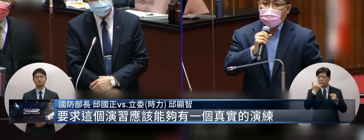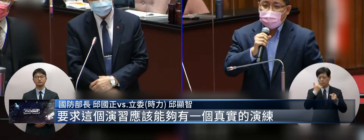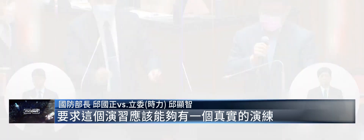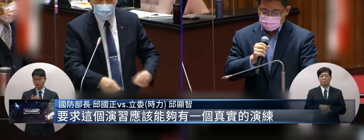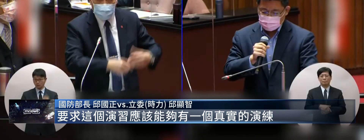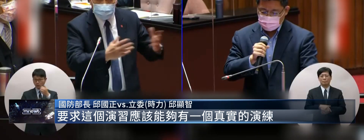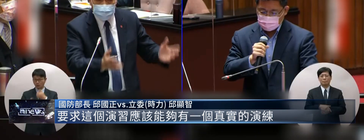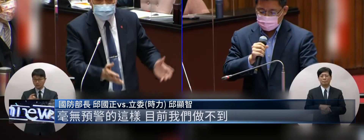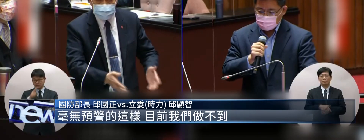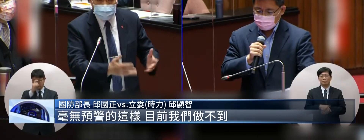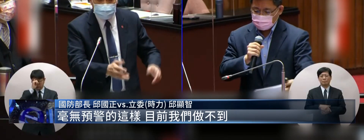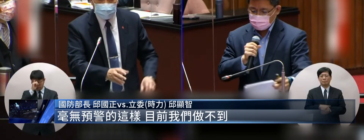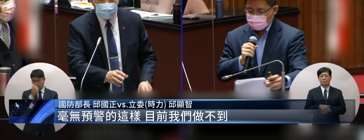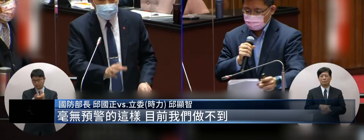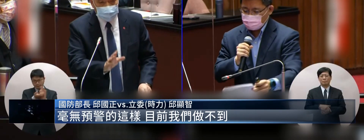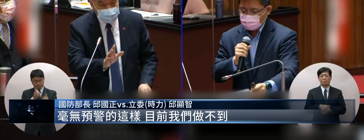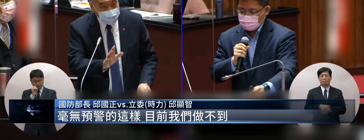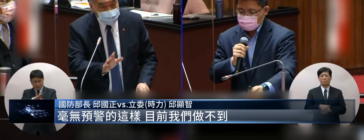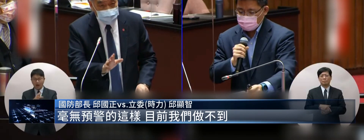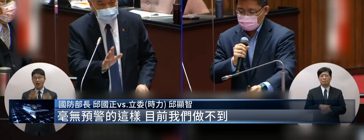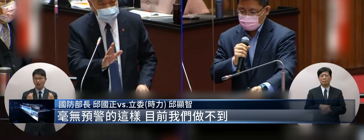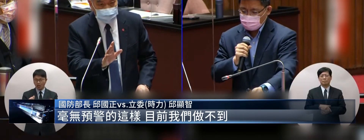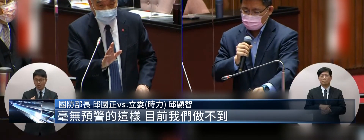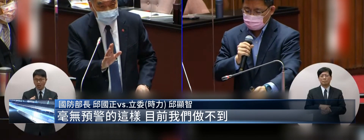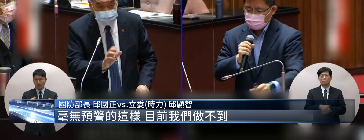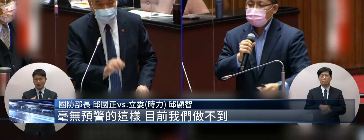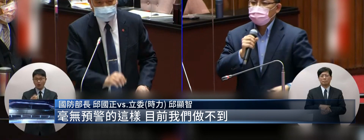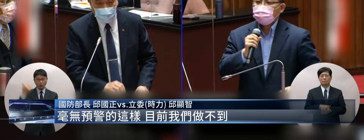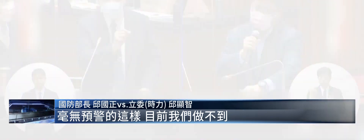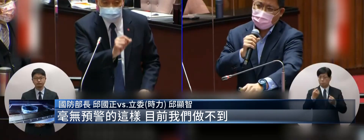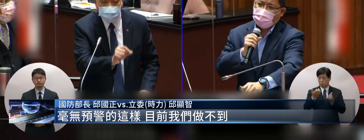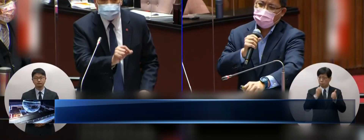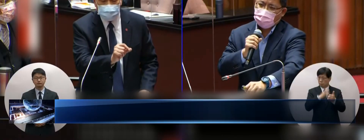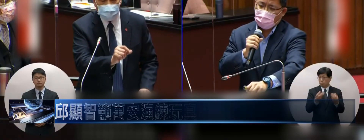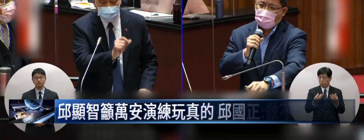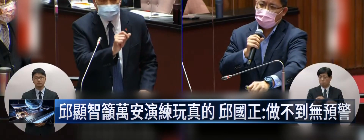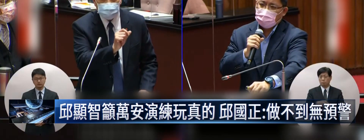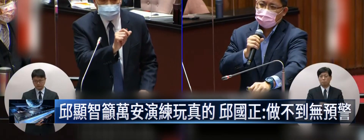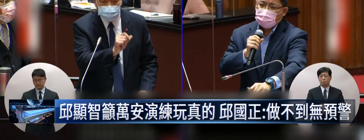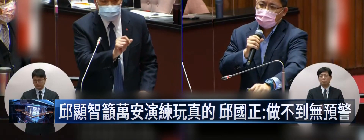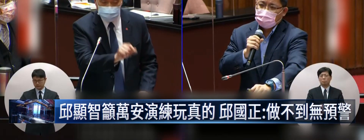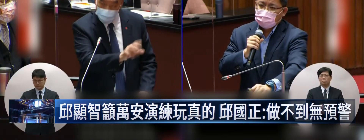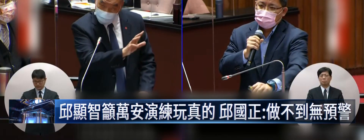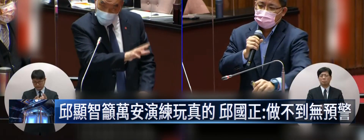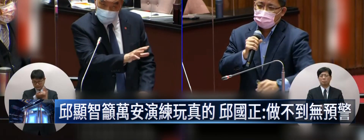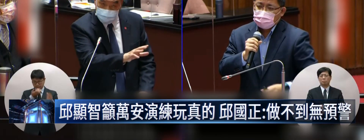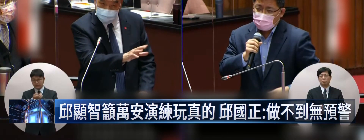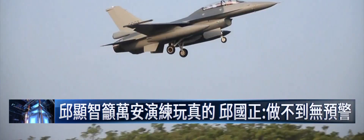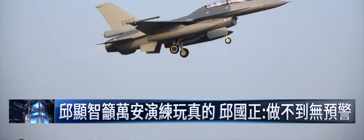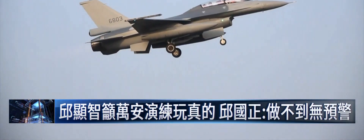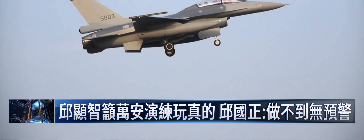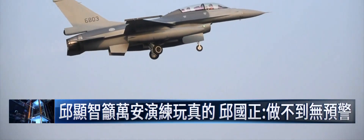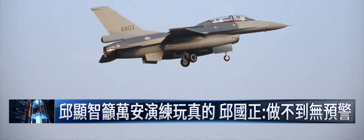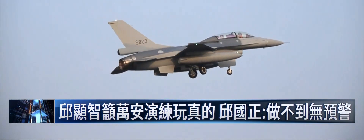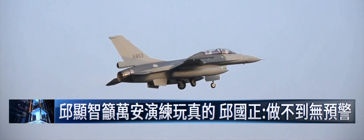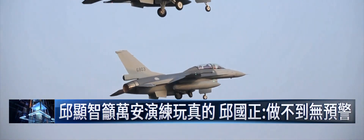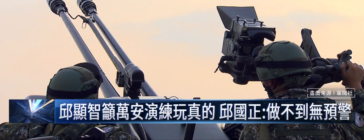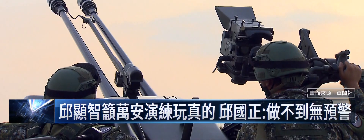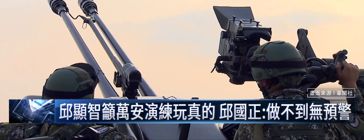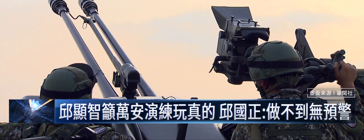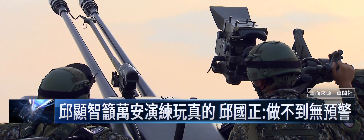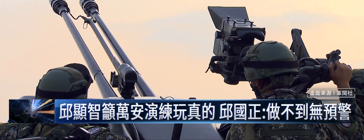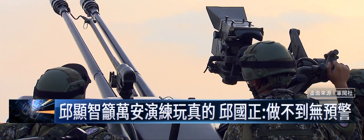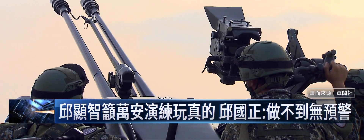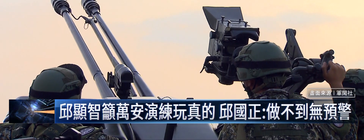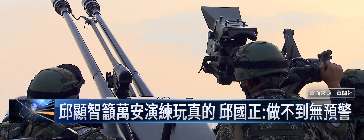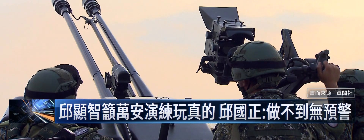实的演练， 毫无预警的这样。目前我们做不到，一定会啊，要有预警，要告知。所以 从乌俄交火后，台